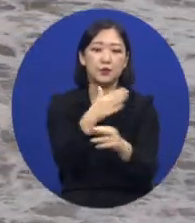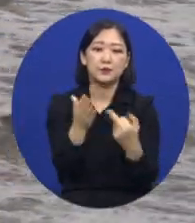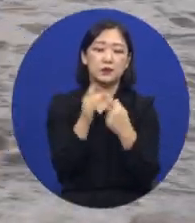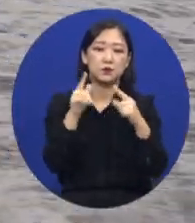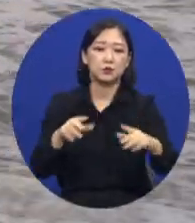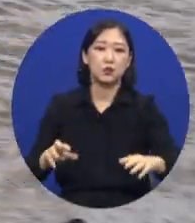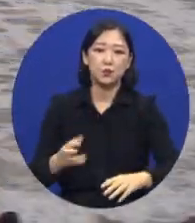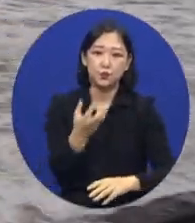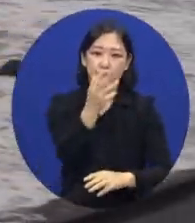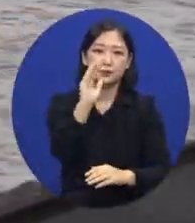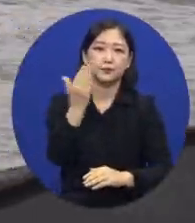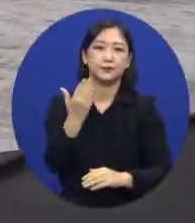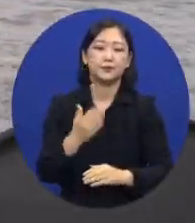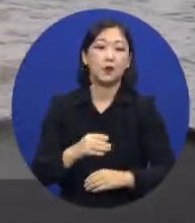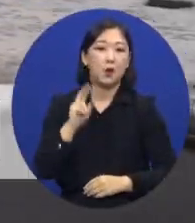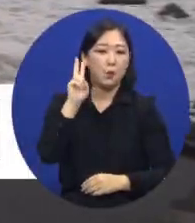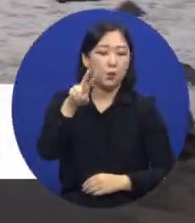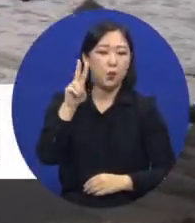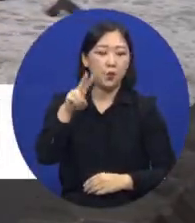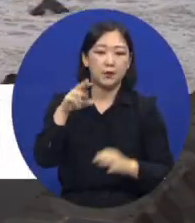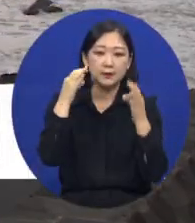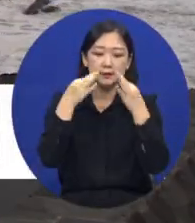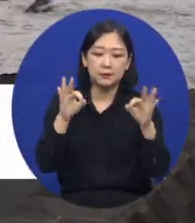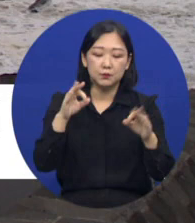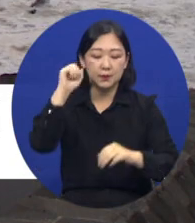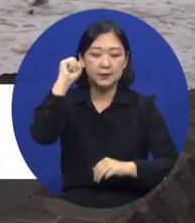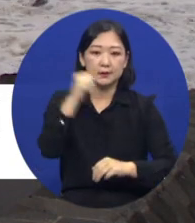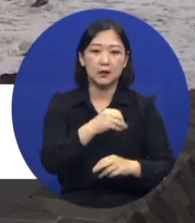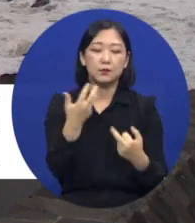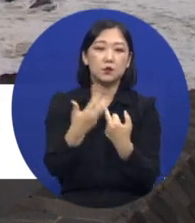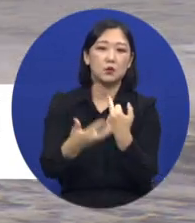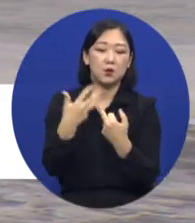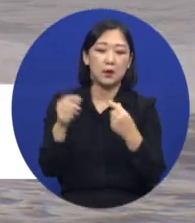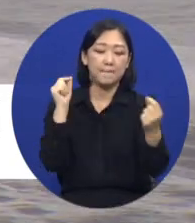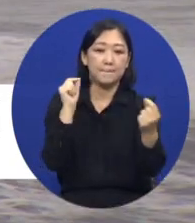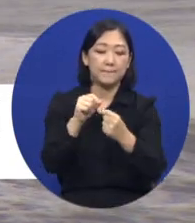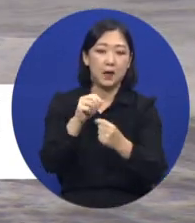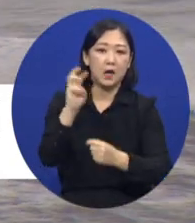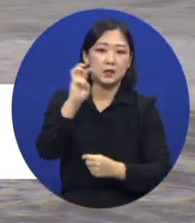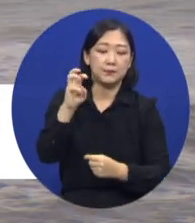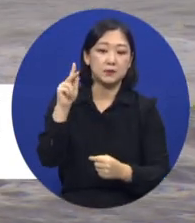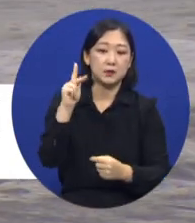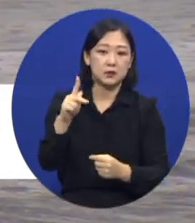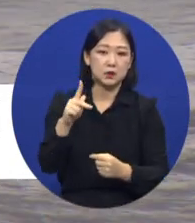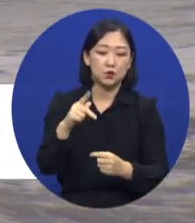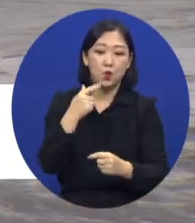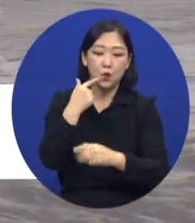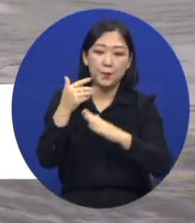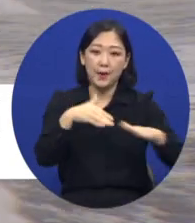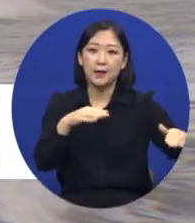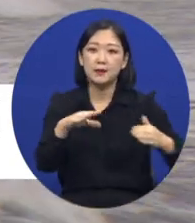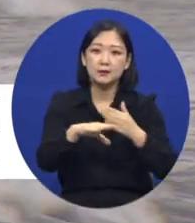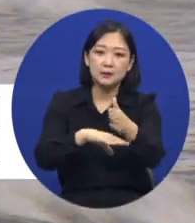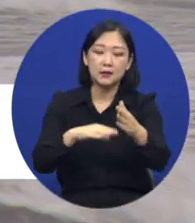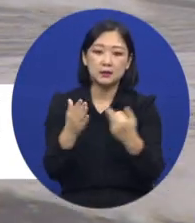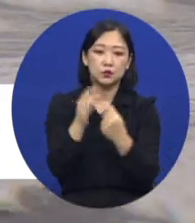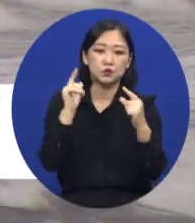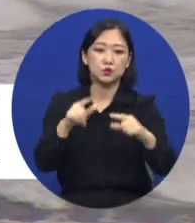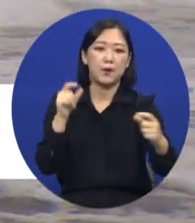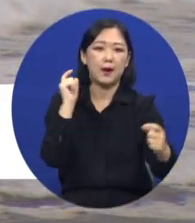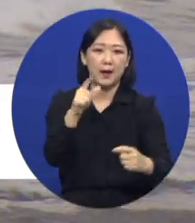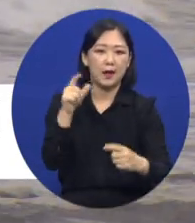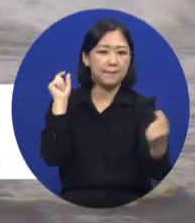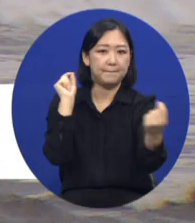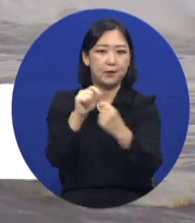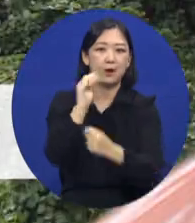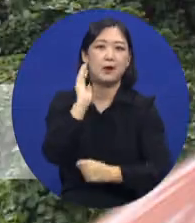향해 올라옵니다. 모레인 금요일 새벽에는 서귀포 남쪽 약 30km 부근 해상을 지나며 제주에 가장 근접할